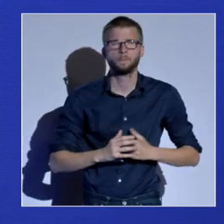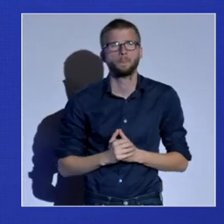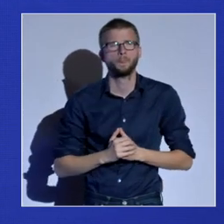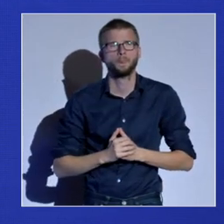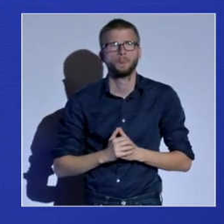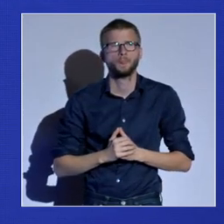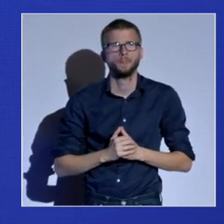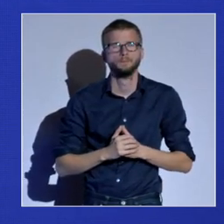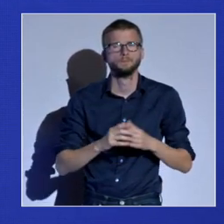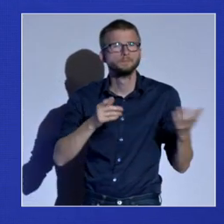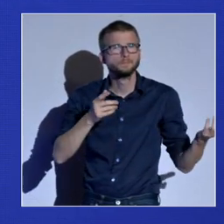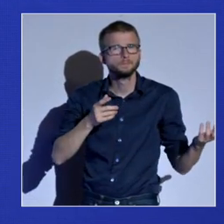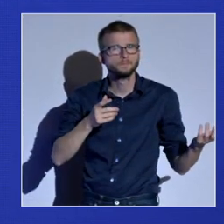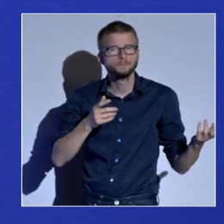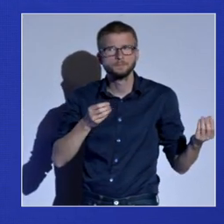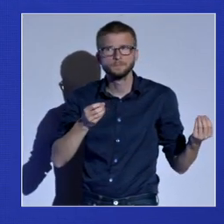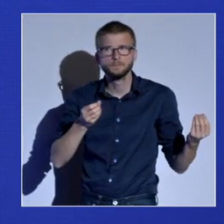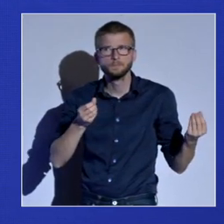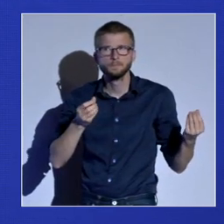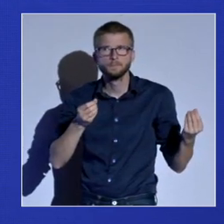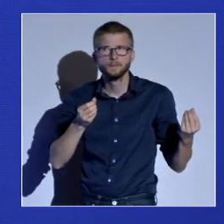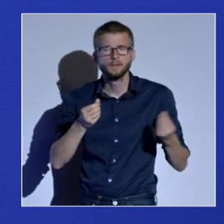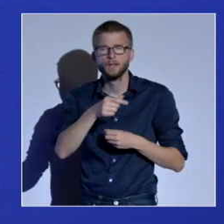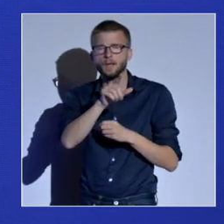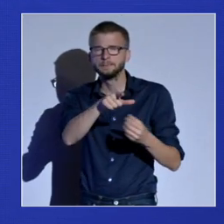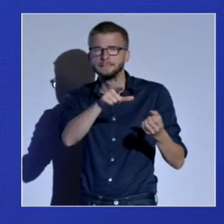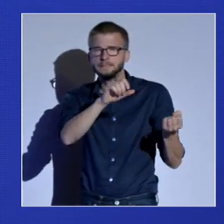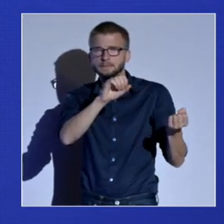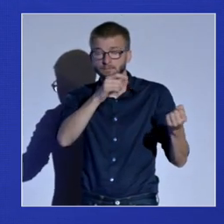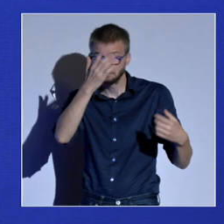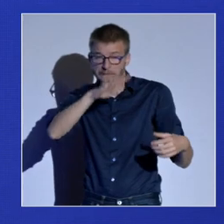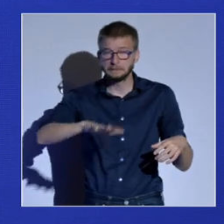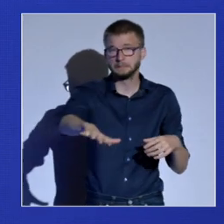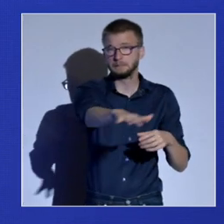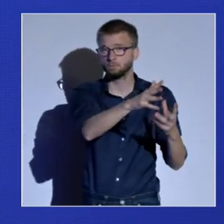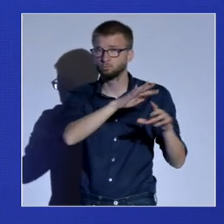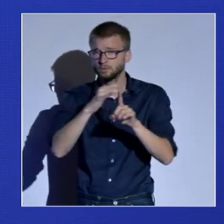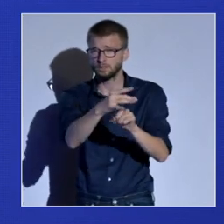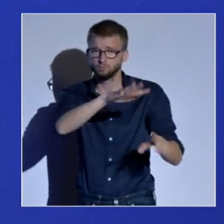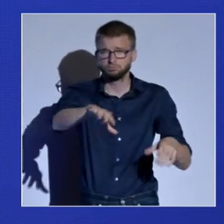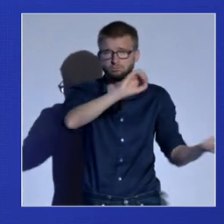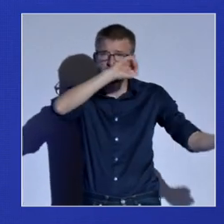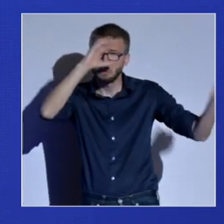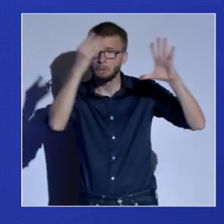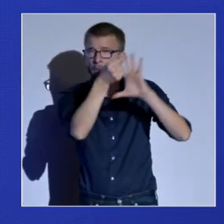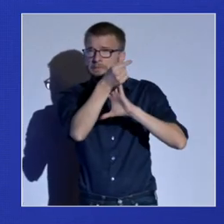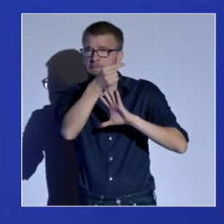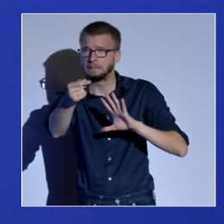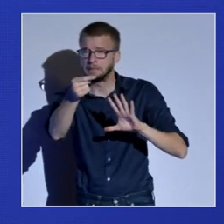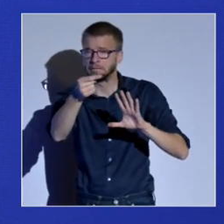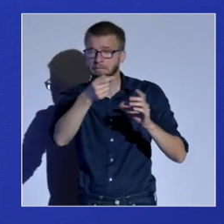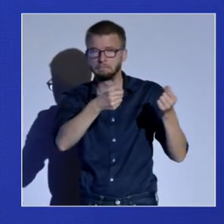le poison d'un pessimisme généralisé qui conduit à penser